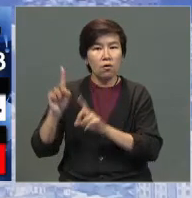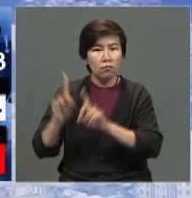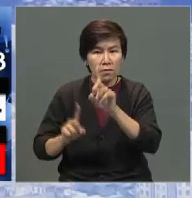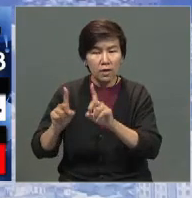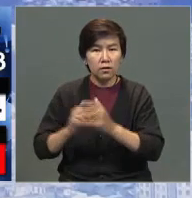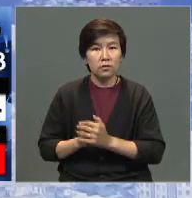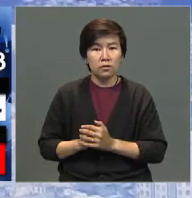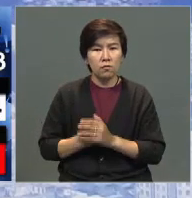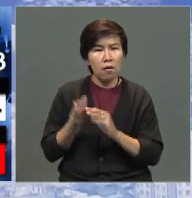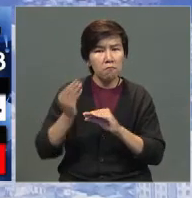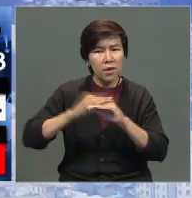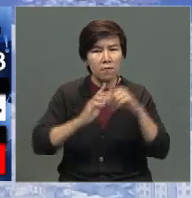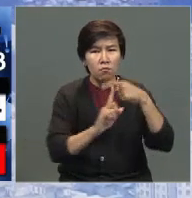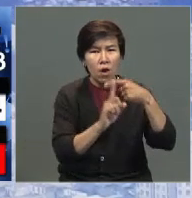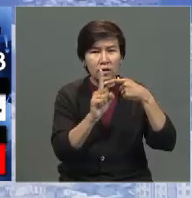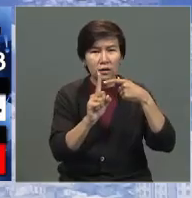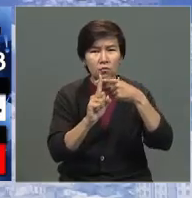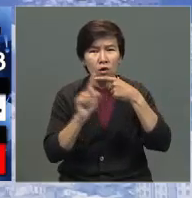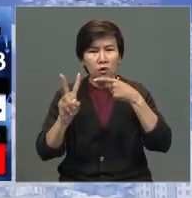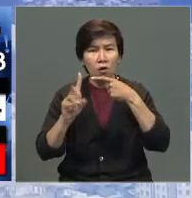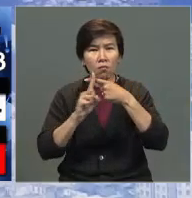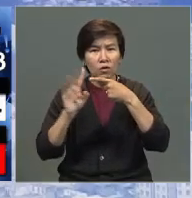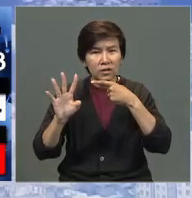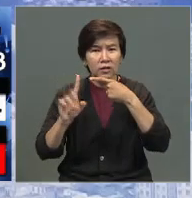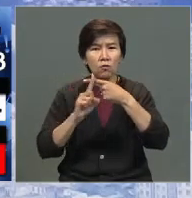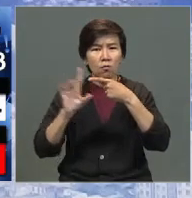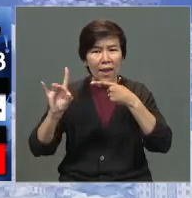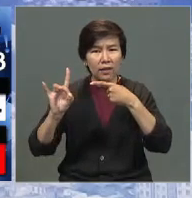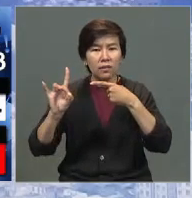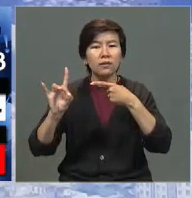มีอาการหรือเป็นอะไรยะเวลำการฟักตัวของโรคอยู่ที่ประมาณซักสิบสี่วันนั้นนะครับตรงนี้ก็ไม่ได้หมายถึงว่าจะต้องเยอะขนาดนั้นแต่ขณะเดียวกันตัวเลขเท่าไหร่นั้นก็เป็นเรื่องที่จะต้องมีนักระบาดวิทยากับทางทางภาคคลินิกเดี๋ยวไปเดี๋ยวผมไปสอบถามให้แล้วก็ถ้ามีตัวเลขยังไงมาก็จะมาแจ้งให้ทราบในล่วงหน้าในอะไรก็ตามแต่เราจะใช้ตัวเลขยืนยันนะครับก็คือจำนวนคนที่ติดเชื้อรายวันนะครับกับจำนวนสะสมที่เพิ่มขึ้นเรื่อยๆก็ได้ว่าอ่าเนี่ยนะครับหนึ่งคนมีโอกาสติดเชื้อเพิ่มขึ้นกับคนอื่นๆเนี้ยเท่าไหร่นะครับงั้นถ้าตัวเลขมันคือเพิ่มขึ้นจาก1เป็น 2เป็น 4เป็น 8เป็นเป็นเลขยกกำลังเนี่ยไม่ดีนะครับตอนนี้ก็มีกระบวนการคิดต่างๆอยู่ครับแต่ไม่ใช่ตัวเลขที่สรุปง่ายเอาเป็นภาพหมื่นสองยังไม่ใช่ตัวเลขที่ที่ที่จะต้องส่งแพร่กระจายกันไปนะครับ